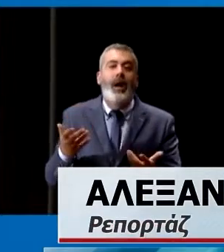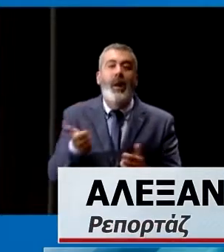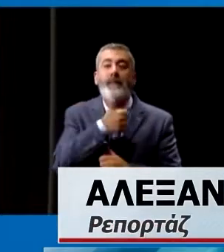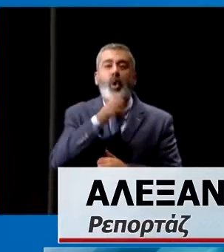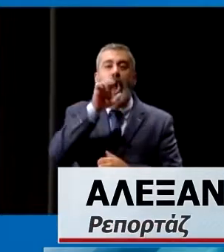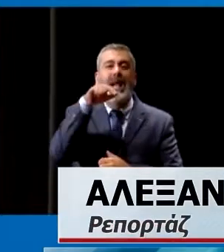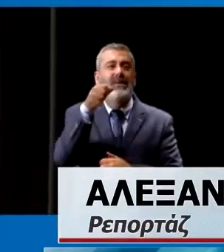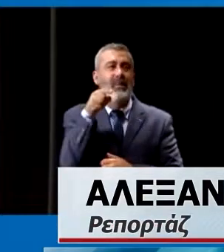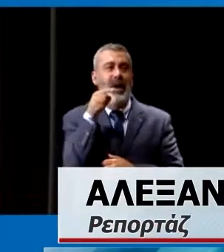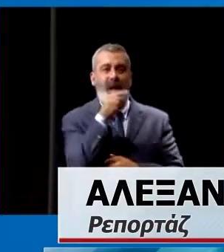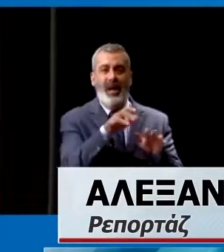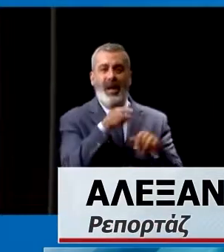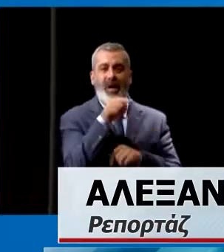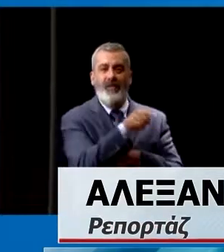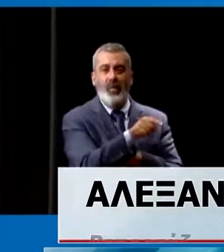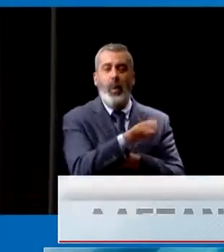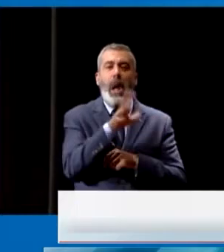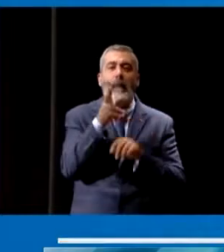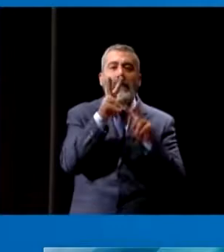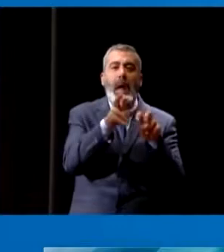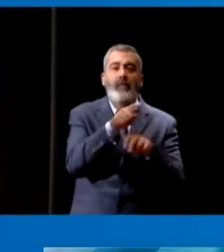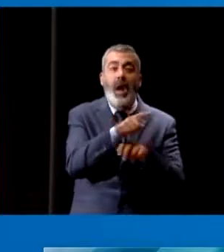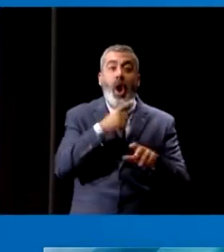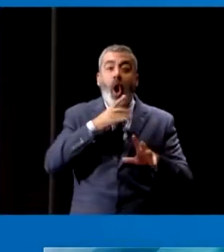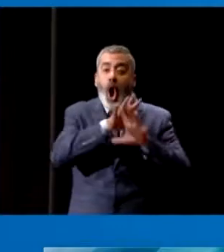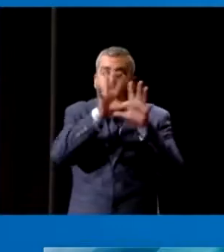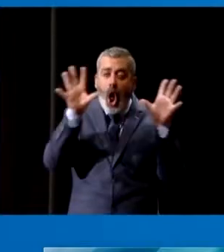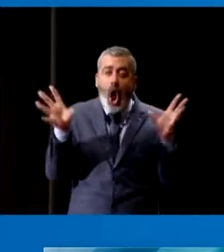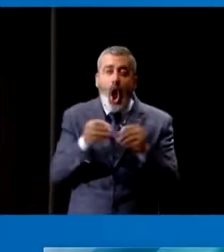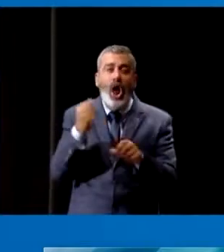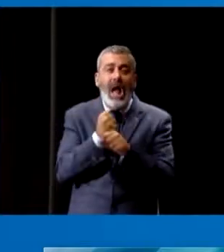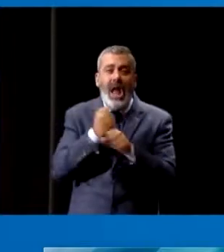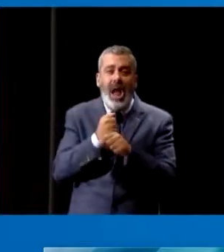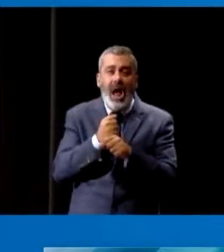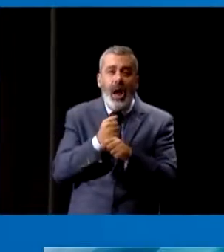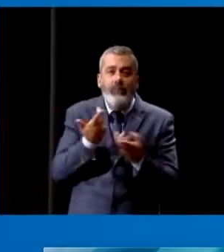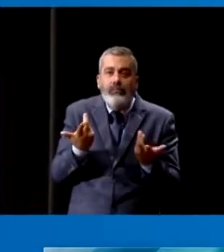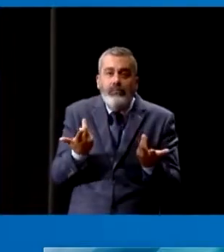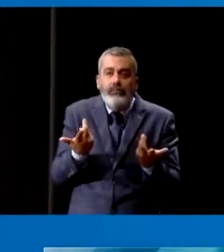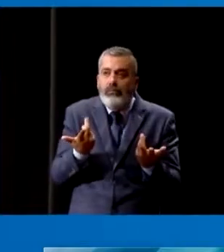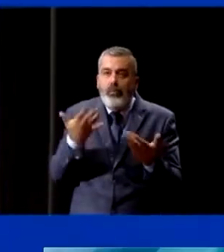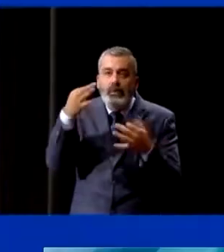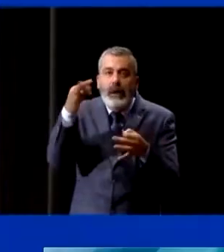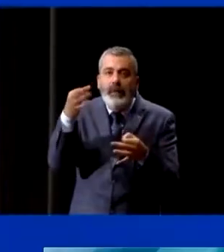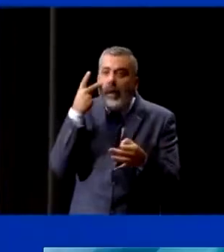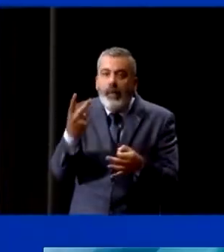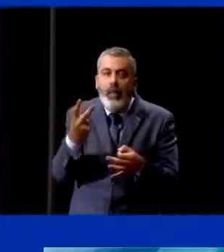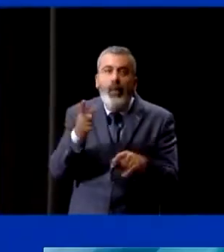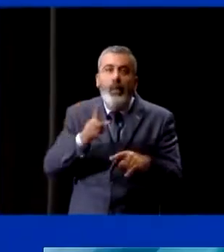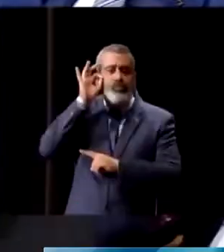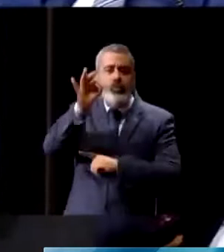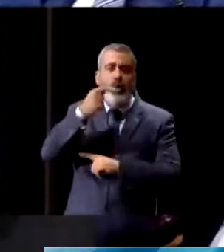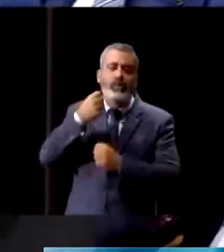erga.gov.gr, που ολοκληρώθηκε με την ομιλία του Πρωθυπουργού, άνοιξε ο Υφυπουργός Εσωτερικών, Τομέας Μακεδονίας Θράκης, Κώστας